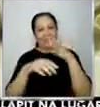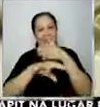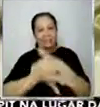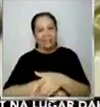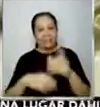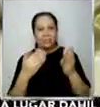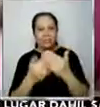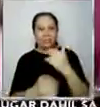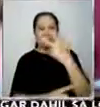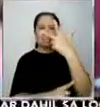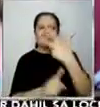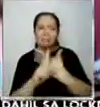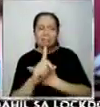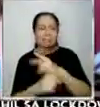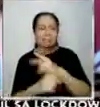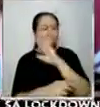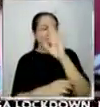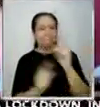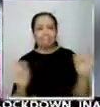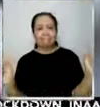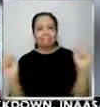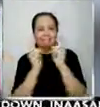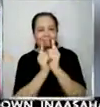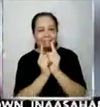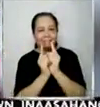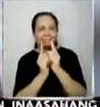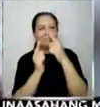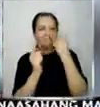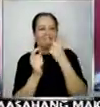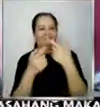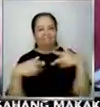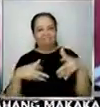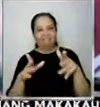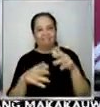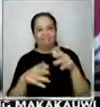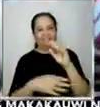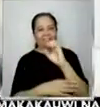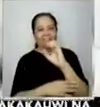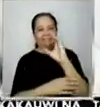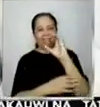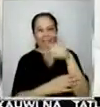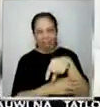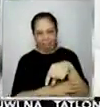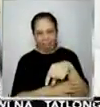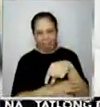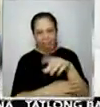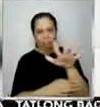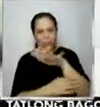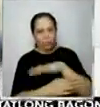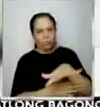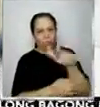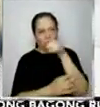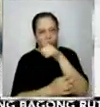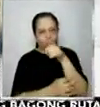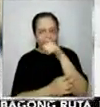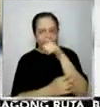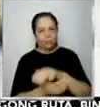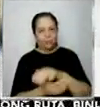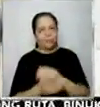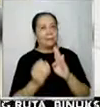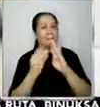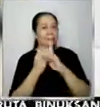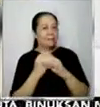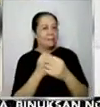hindi pagkikita dahil sa ipinatupad na enhanced community quarantine sa buong Luzon, back in each other's arms na ang Jack